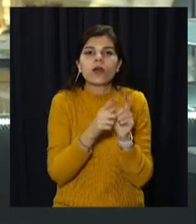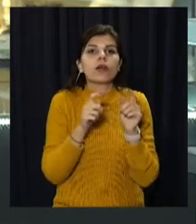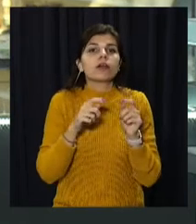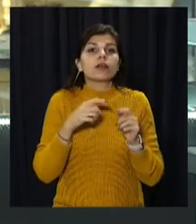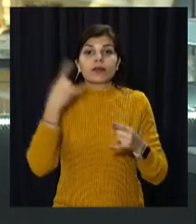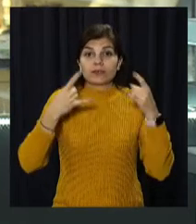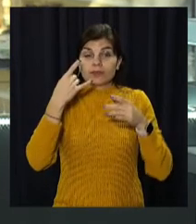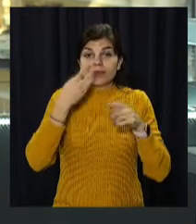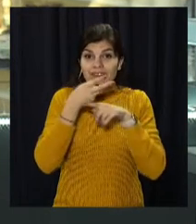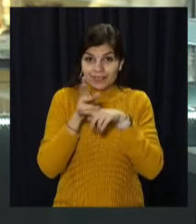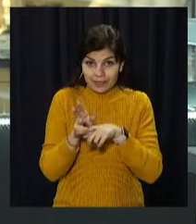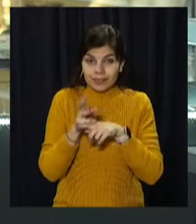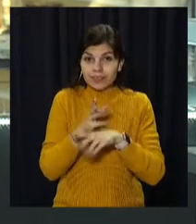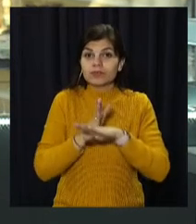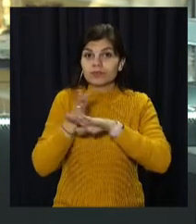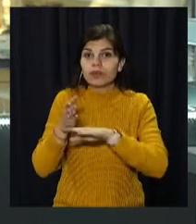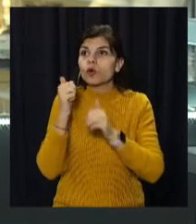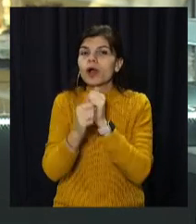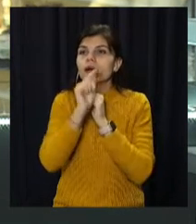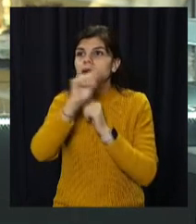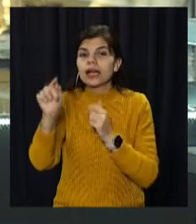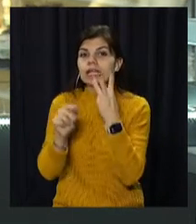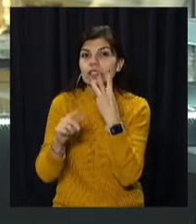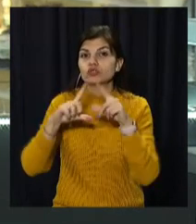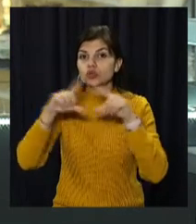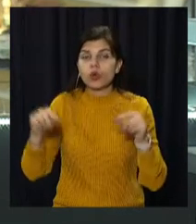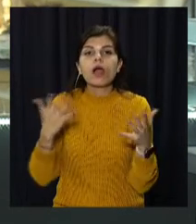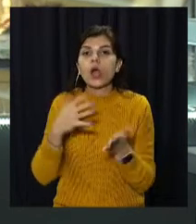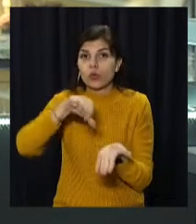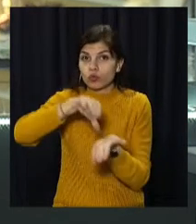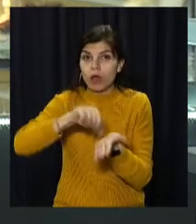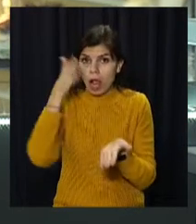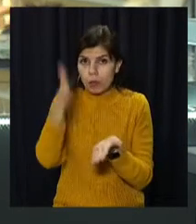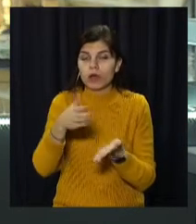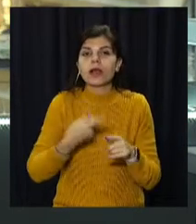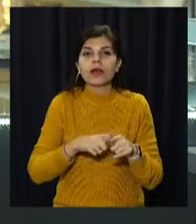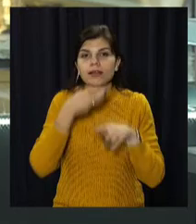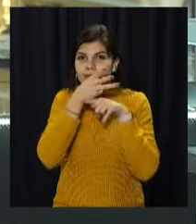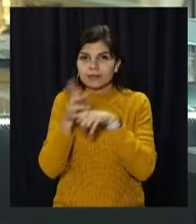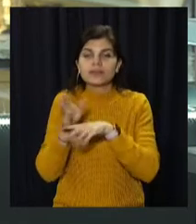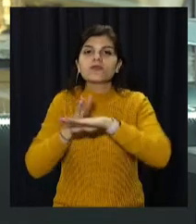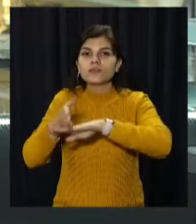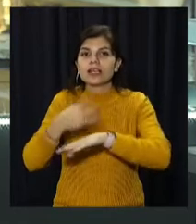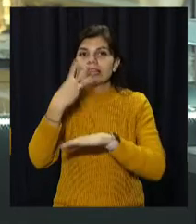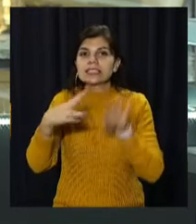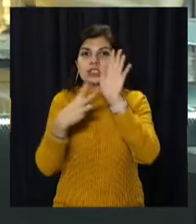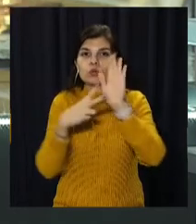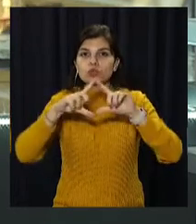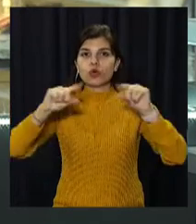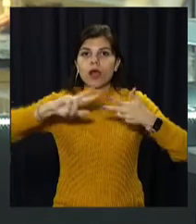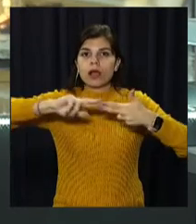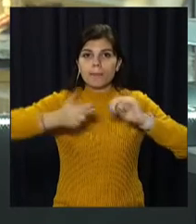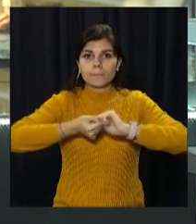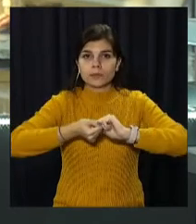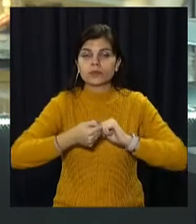сюжетів з кожної з трьох шкіл, які взяли участь у проєкті. Першою наші журналісти відвідали 37-му школу Кам'янського. Про